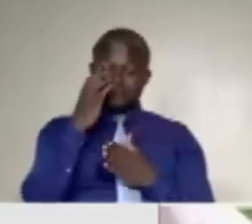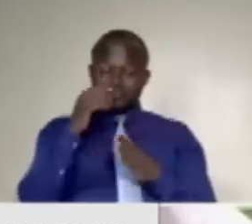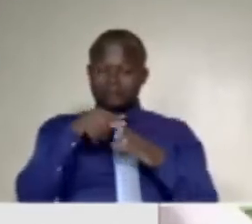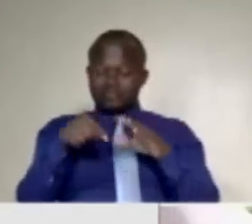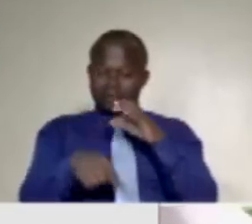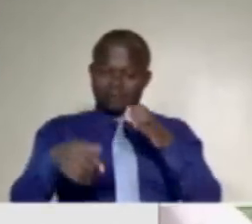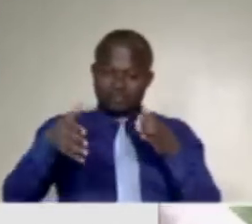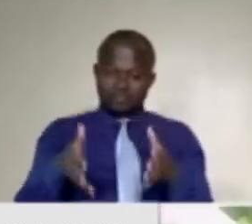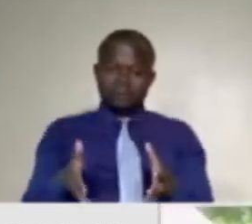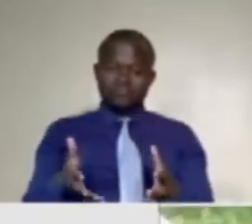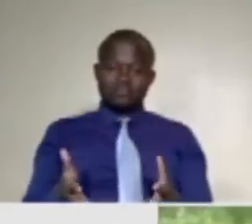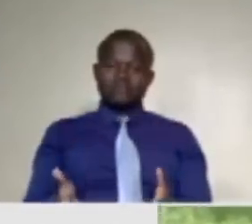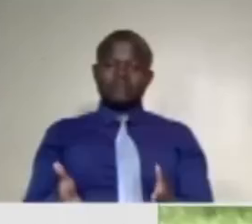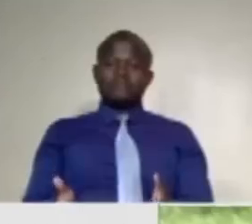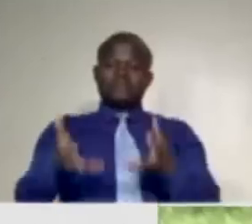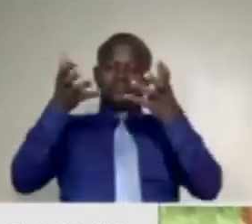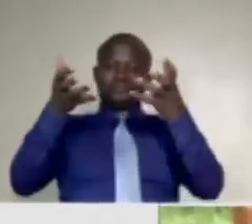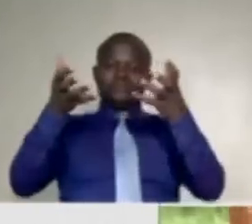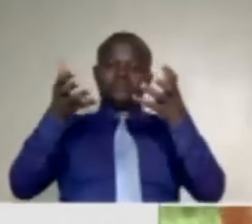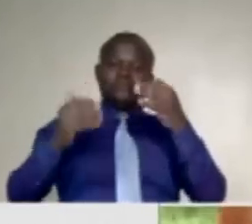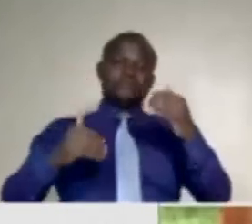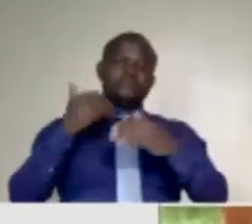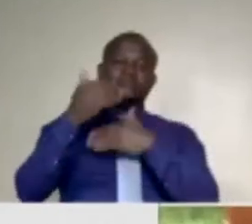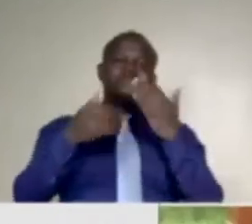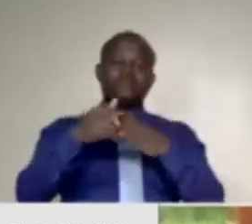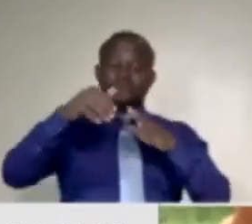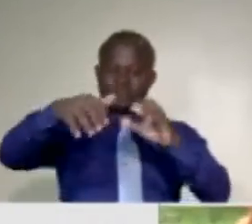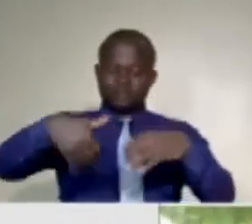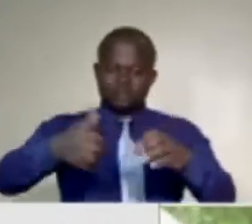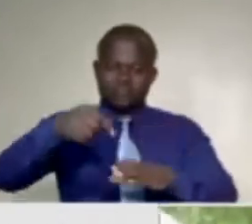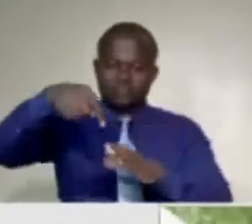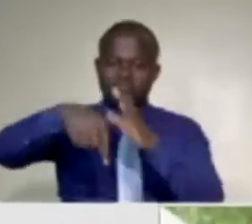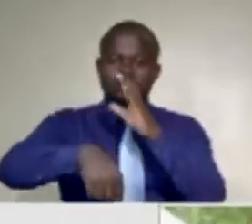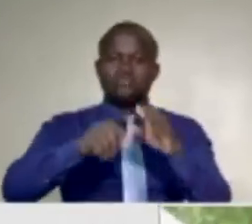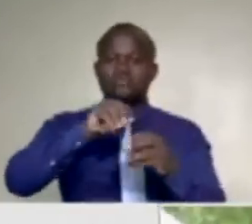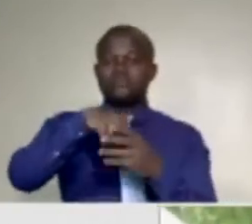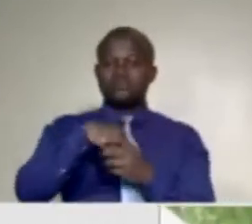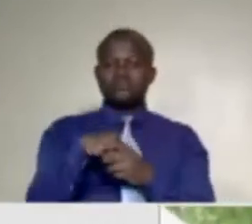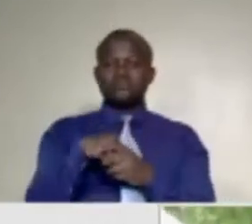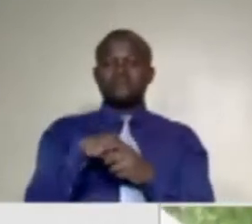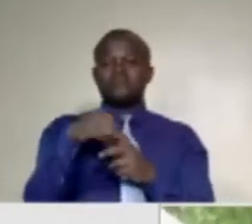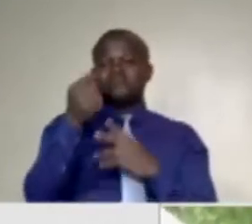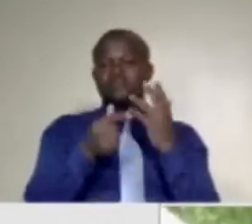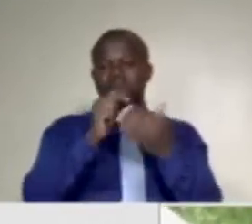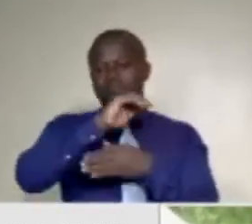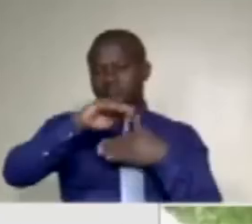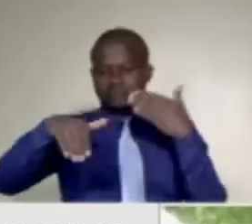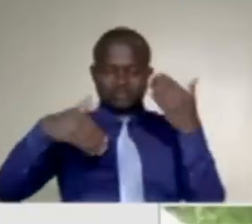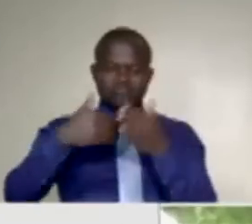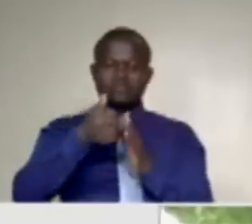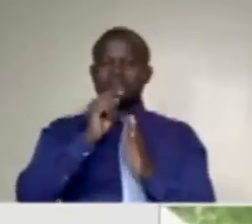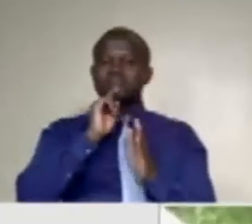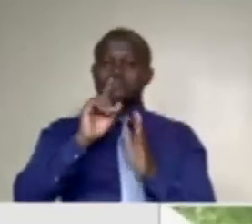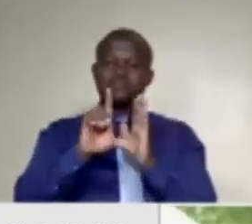n'ikirimbu cyayo tugikuremo noneho ducukura urwobo dushyiremo. Ibyo byose ayo